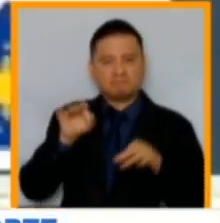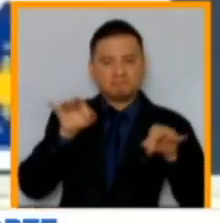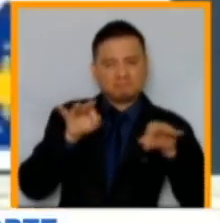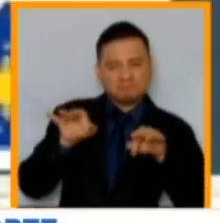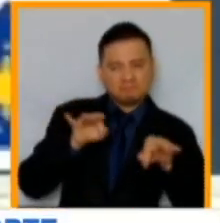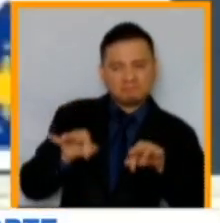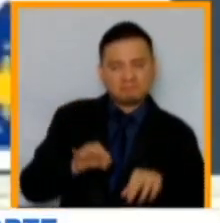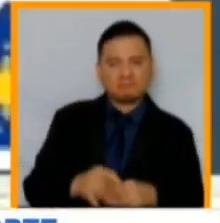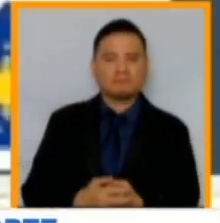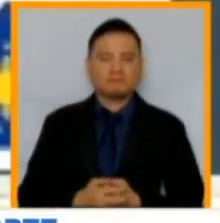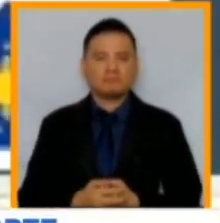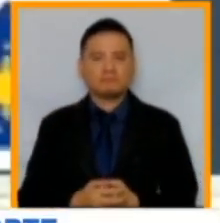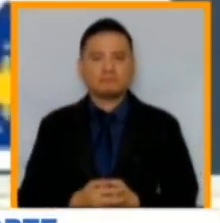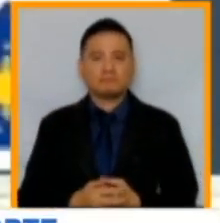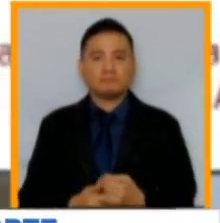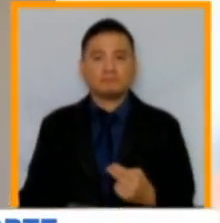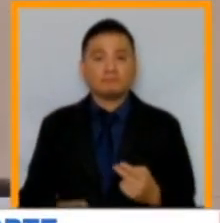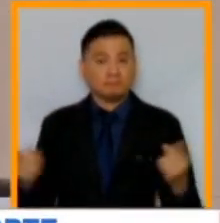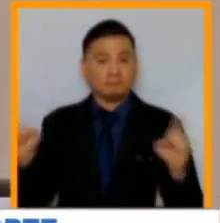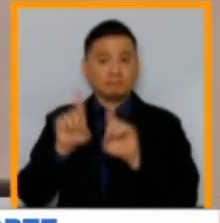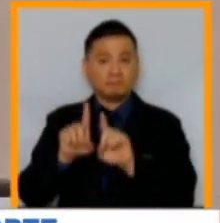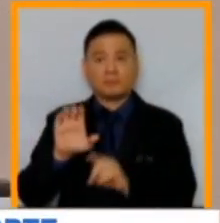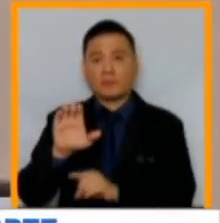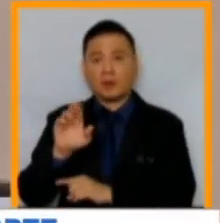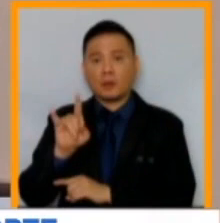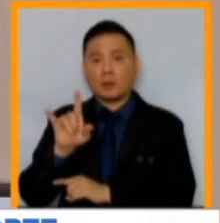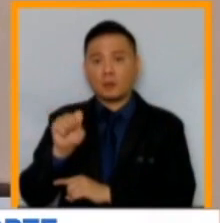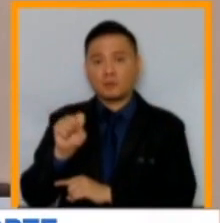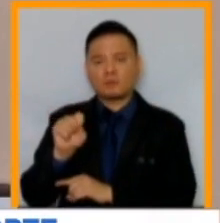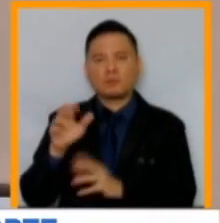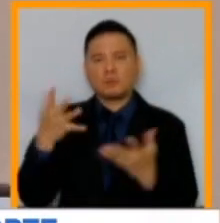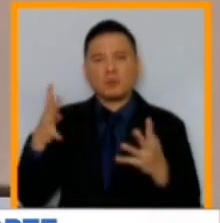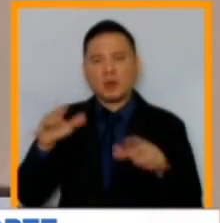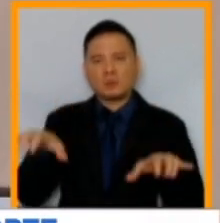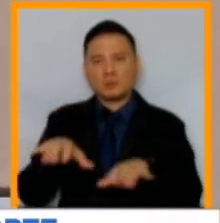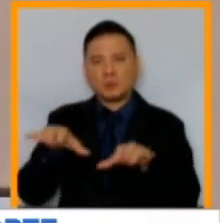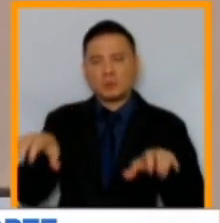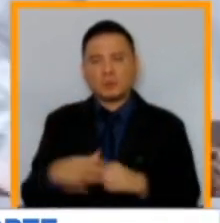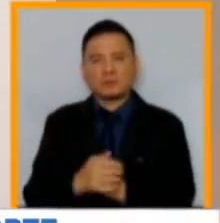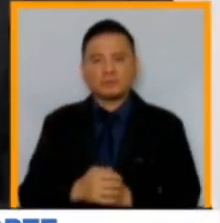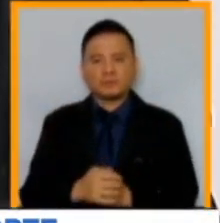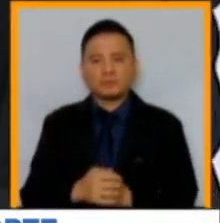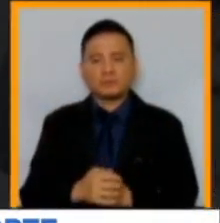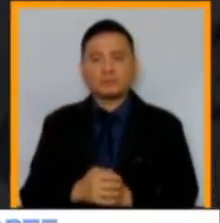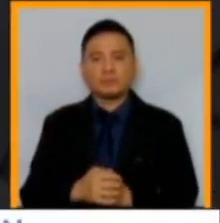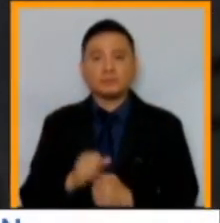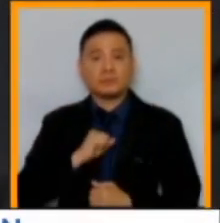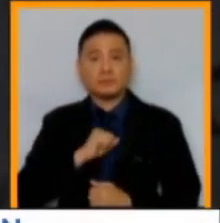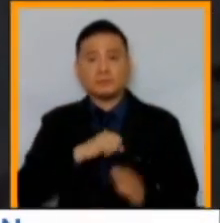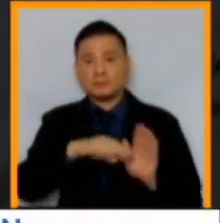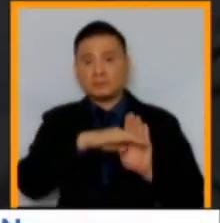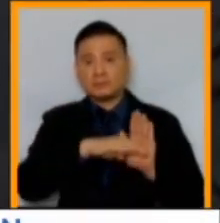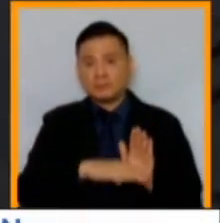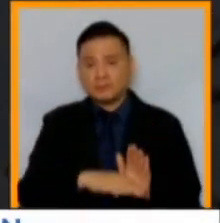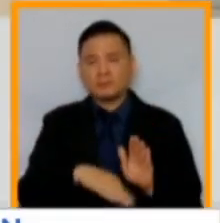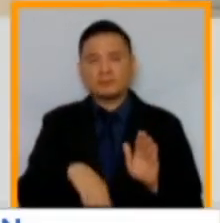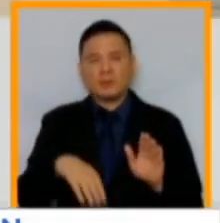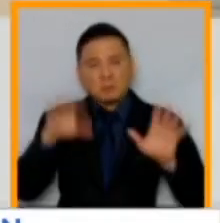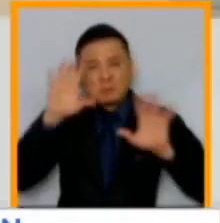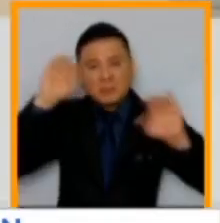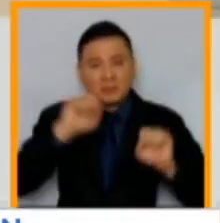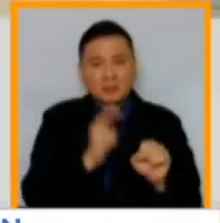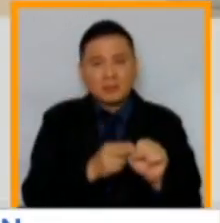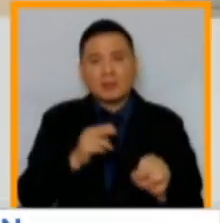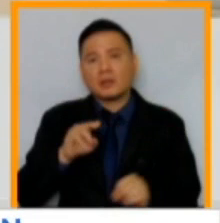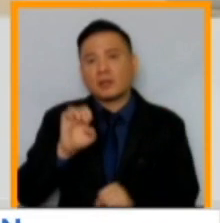ang katandem na si Carlos Serapio, pati sina presidential candidates Ernesto Abella at Dr. Jose Montemayor. Ang